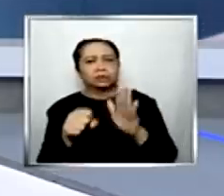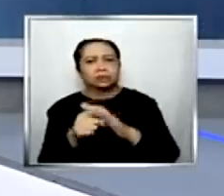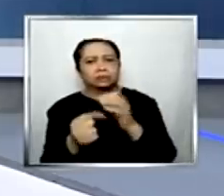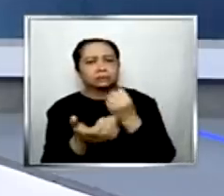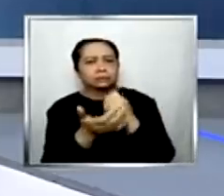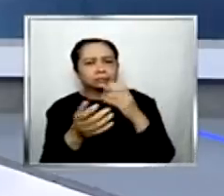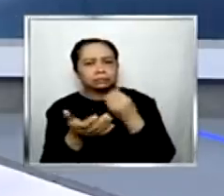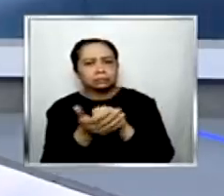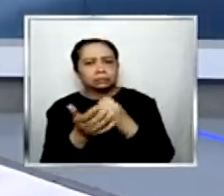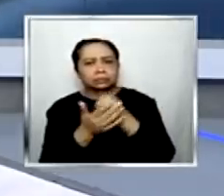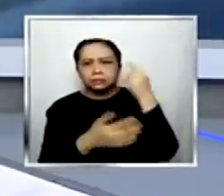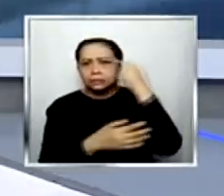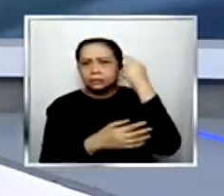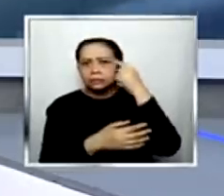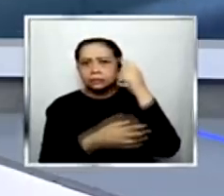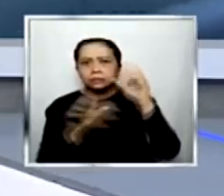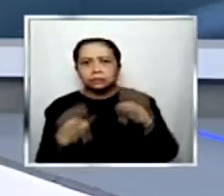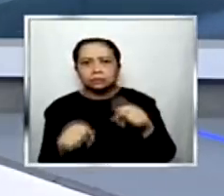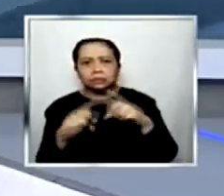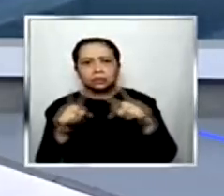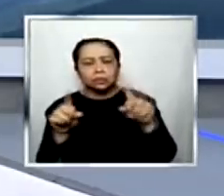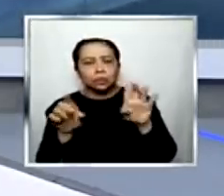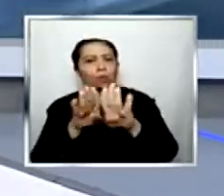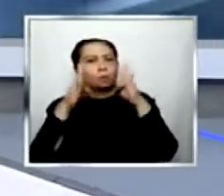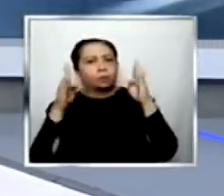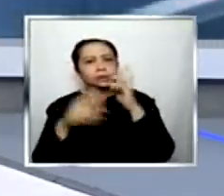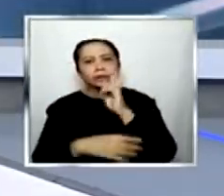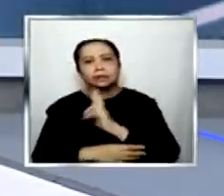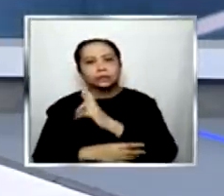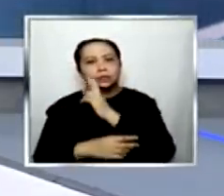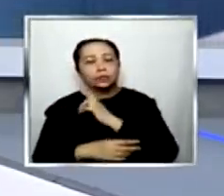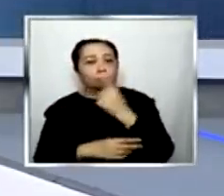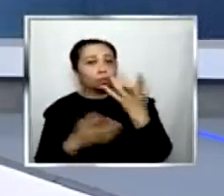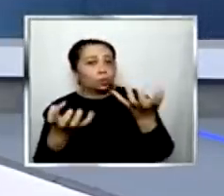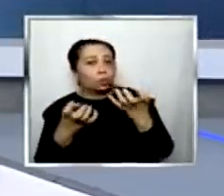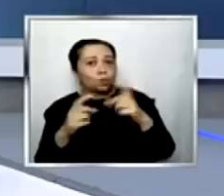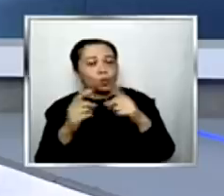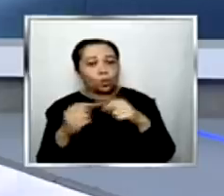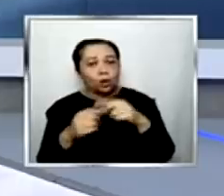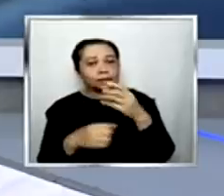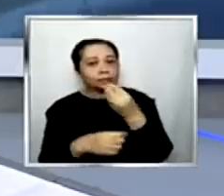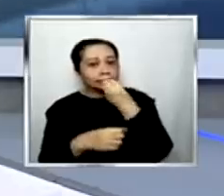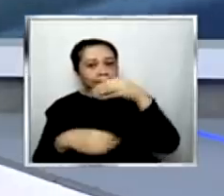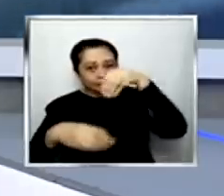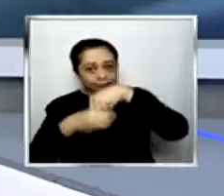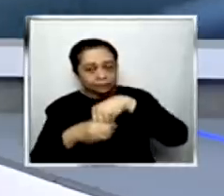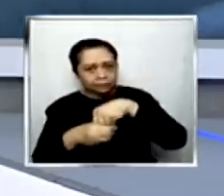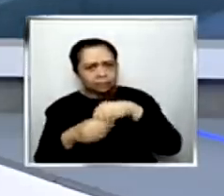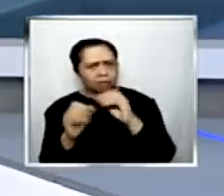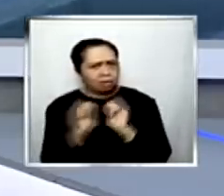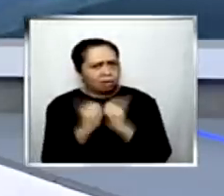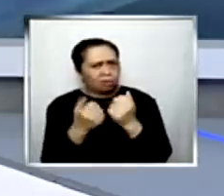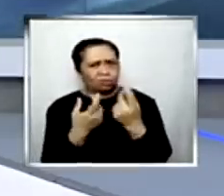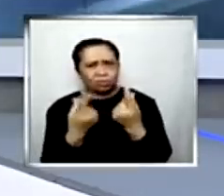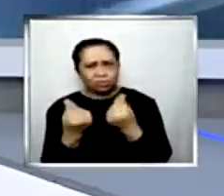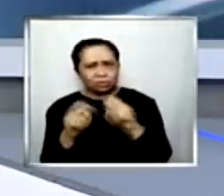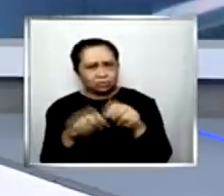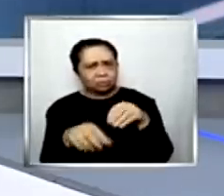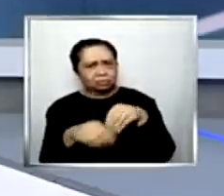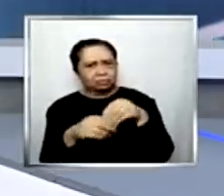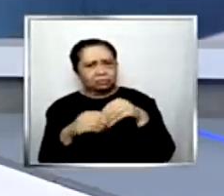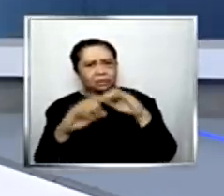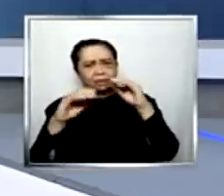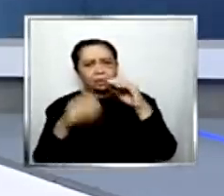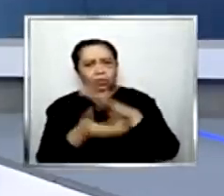ngayon ang posibleng pagbubukas ng mga restaurant para sa mga gustong mag-dine-in. Paano naman kaya ito ipatutupad sa gitna ng COVID-19